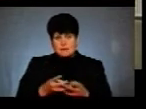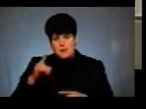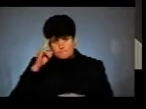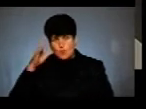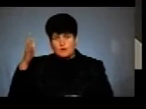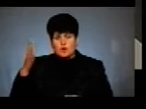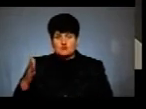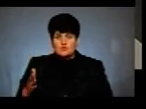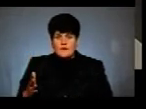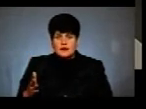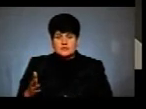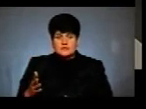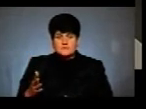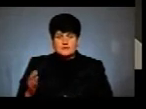і